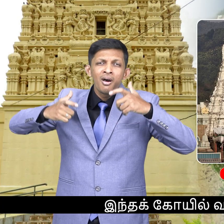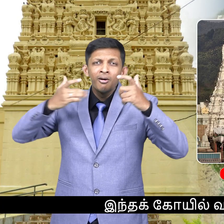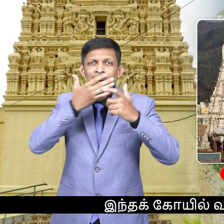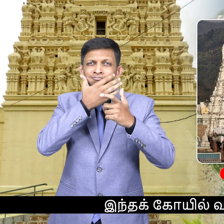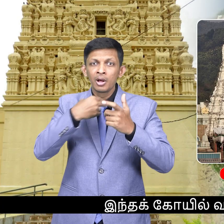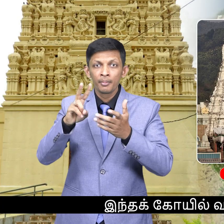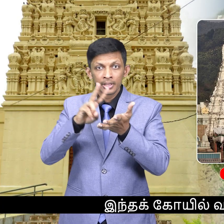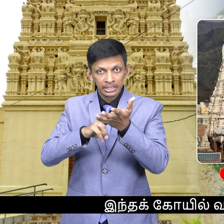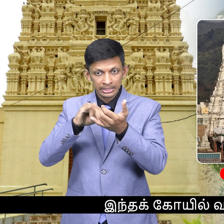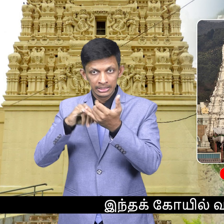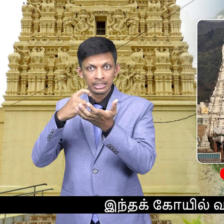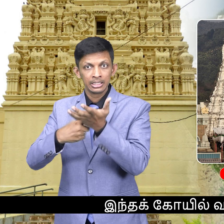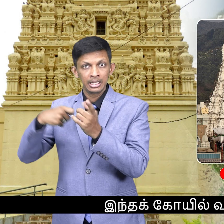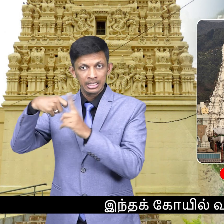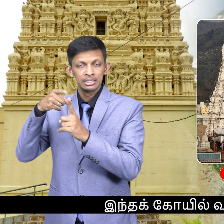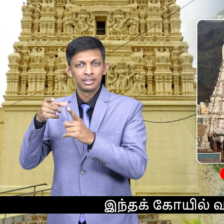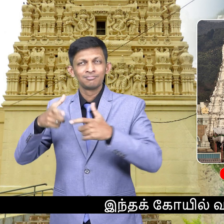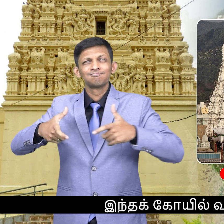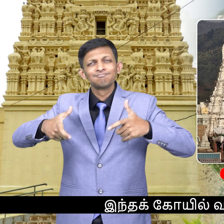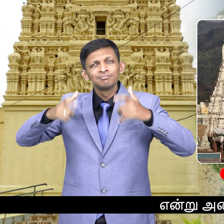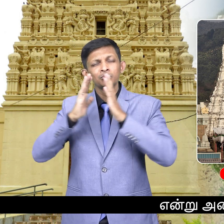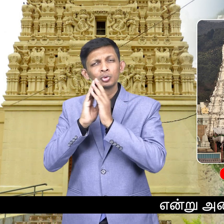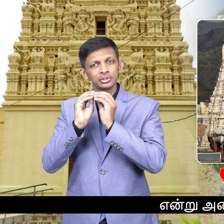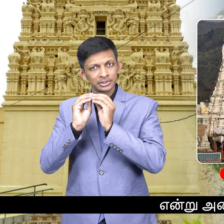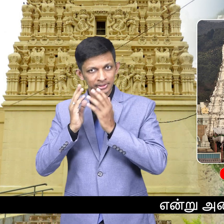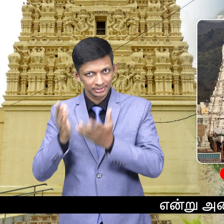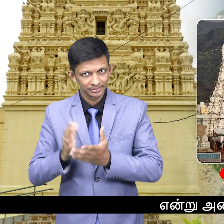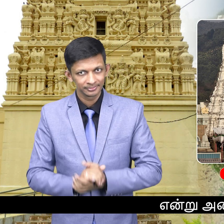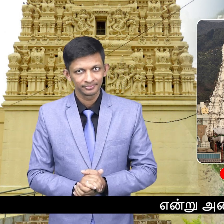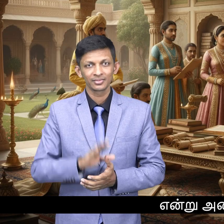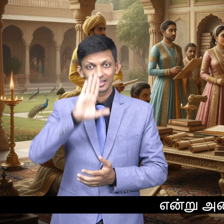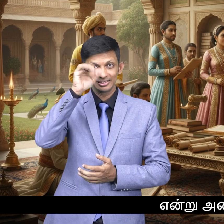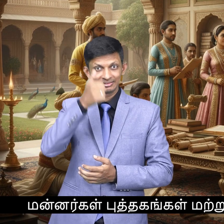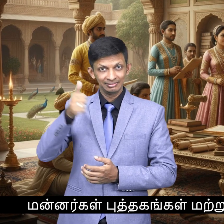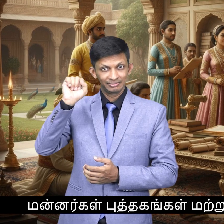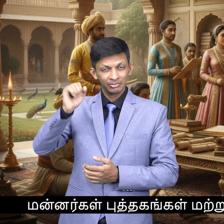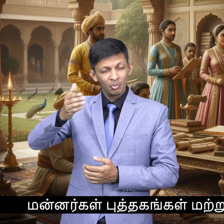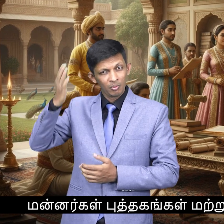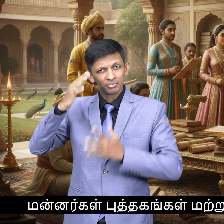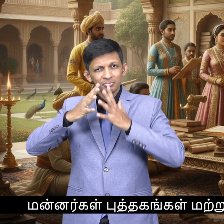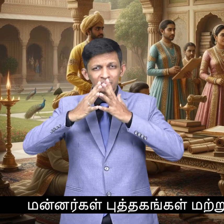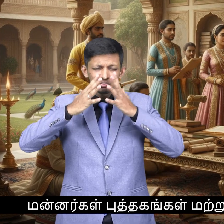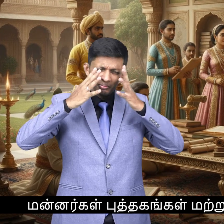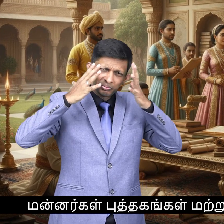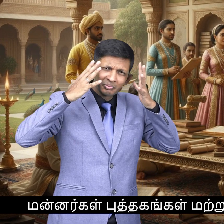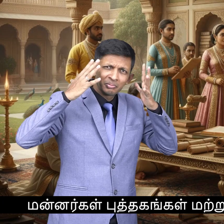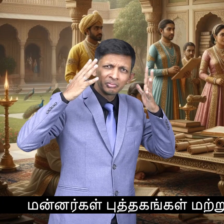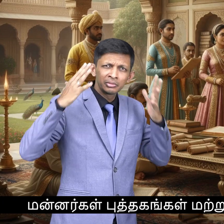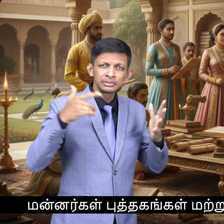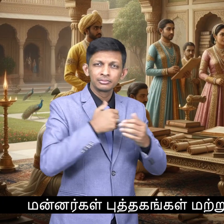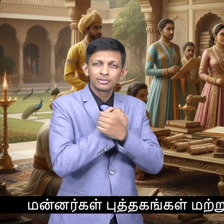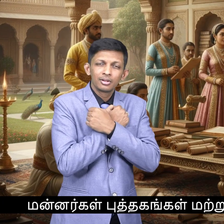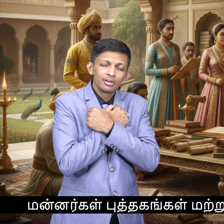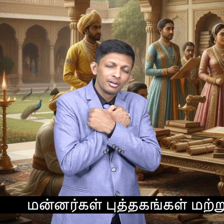இந்த கோயில் வடக்கு ஸ்ரீரங்கேஸ்வரம் என்றும் அழைக்கப்படுகிறது. மன்னர்கள் புத்தகங்கள்